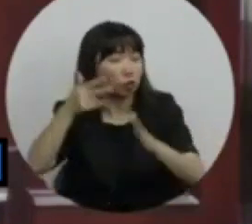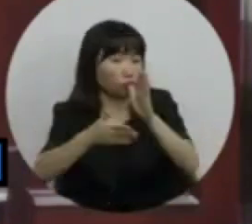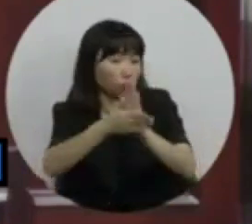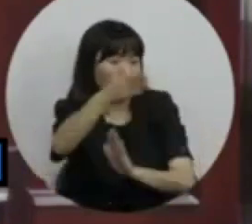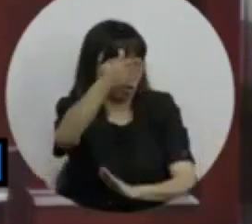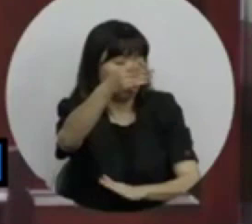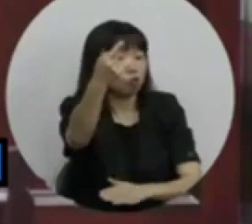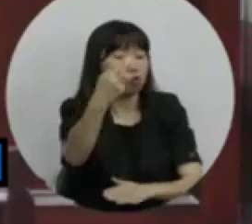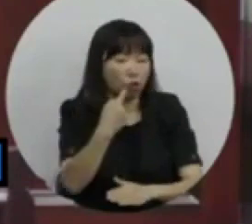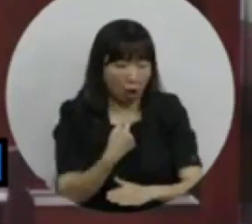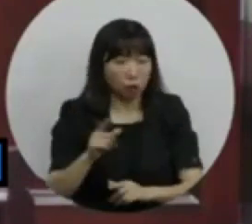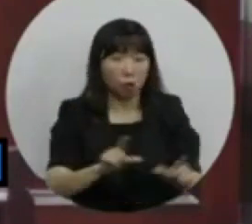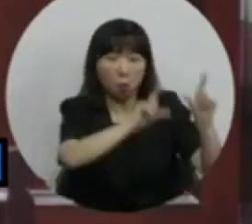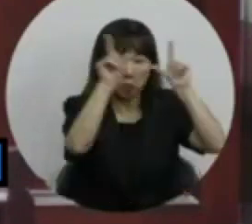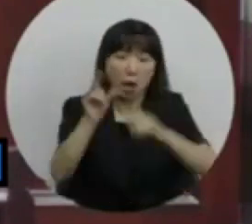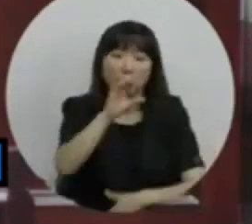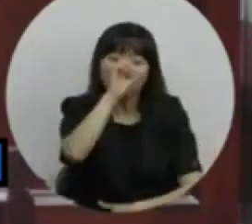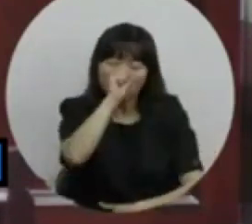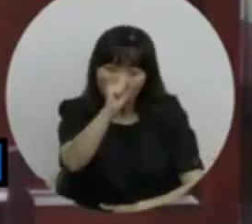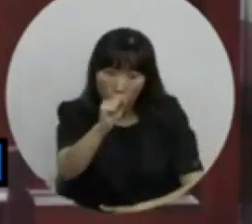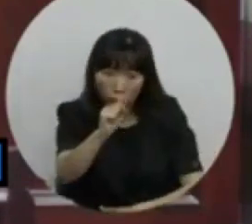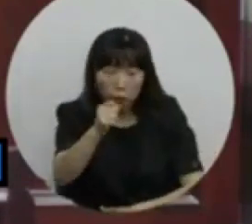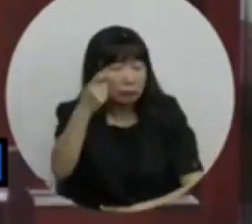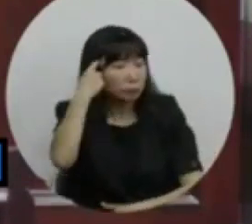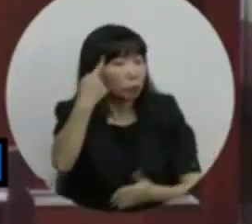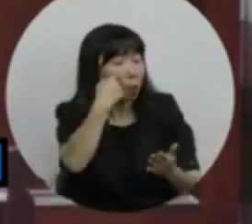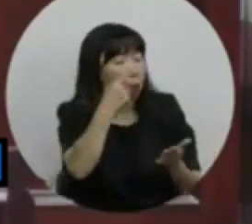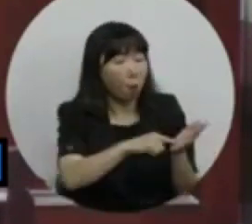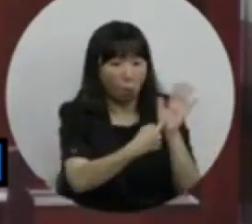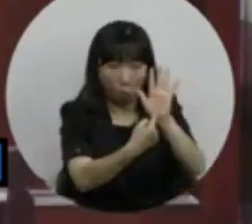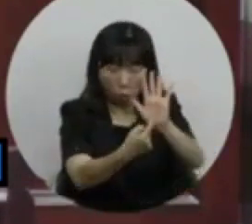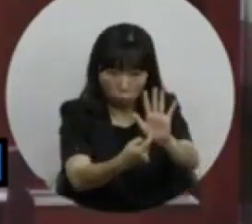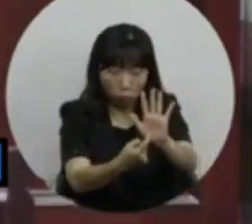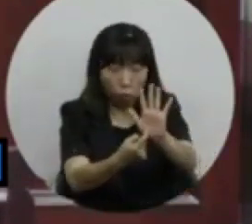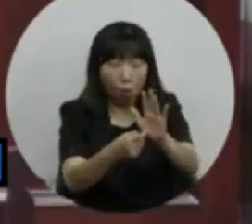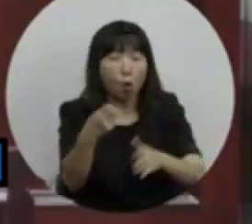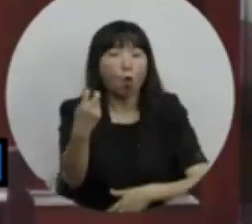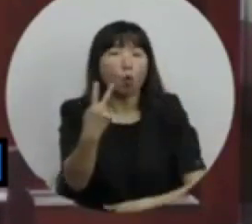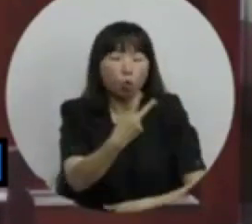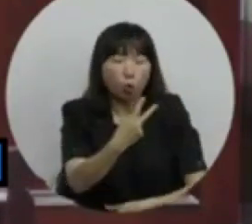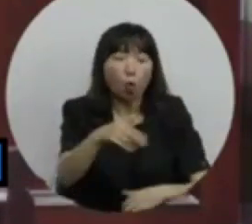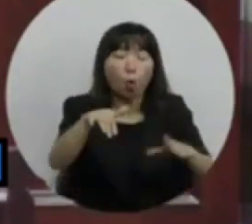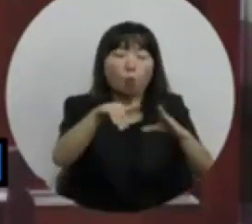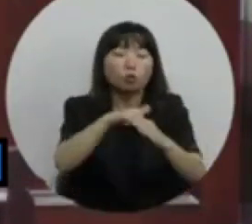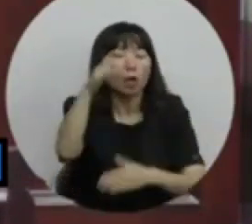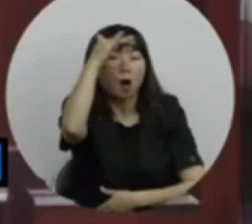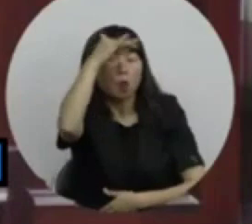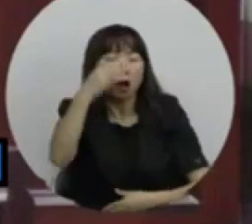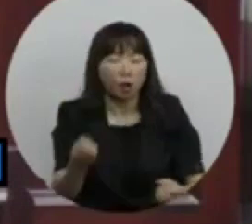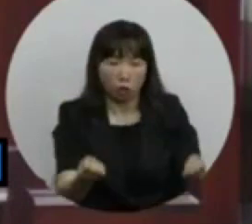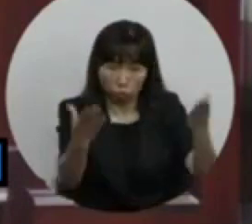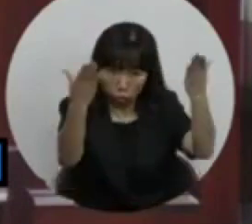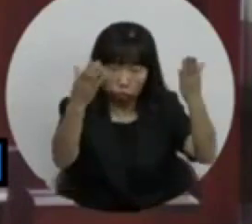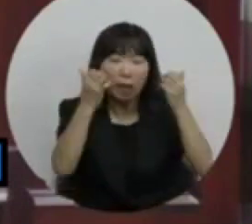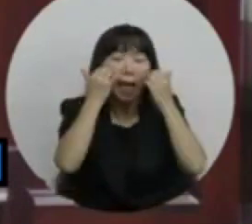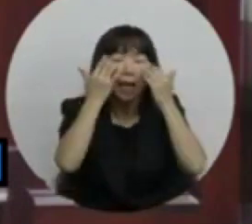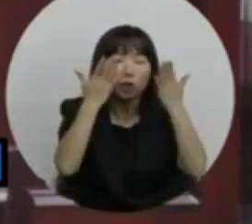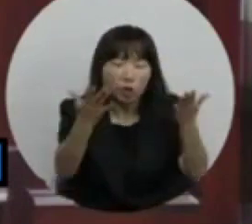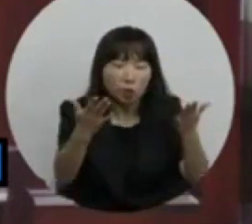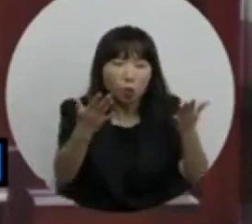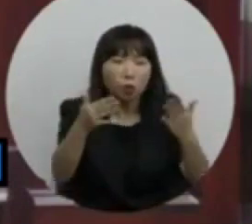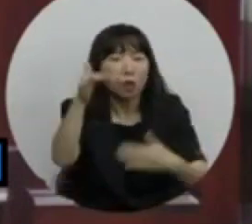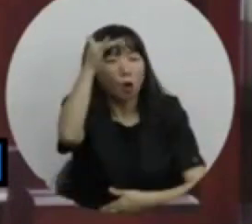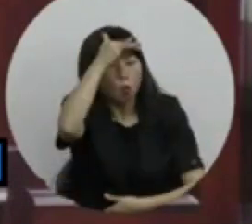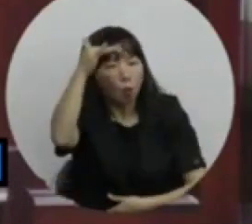하면 강천섬 힐링센터 운영, 문화관광축제 활성화로 새로운 관광